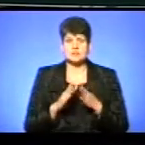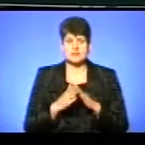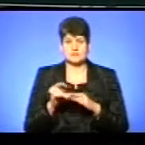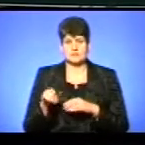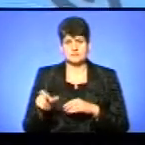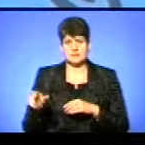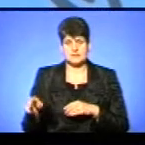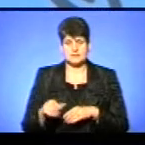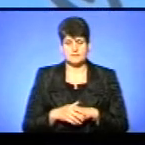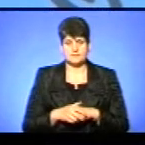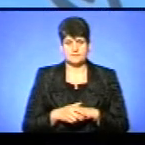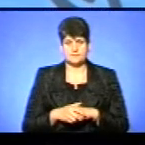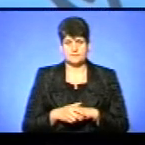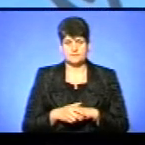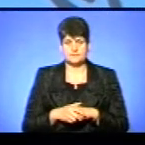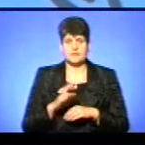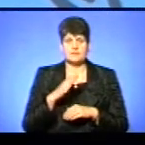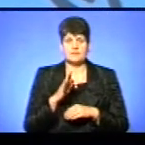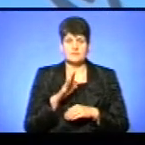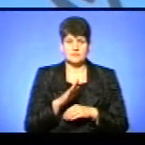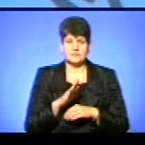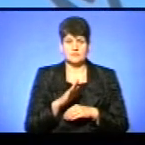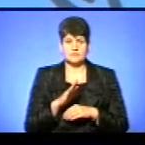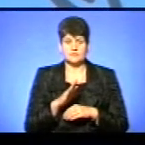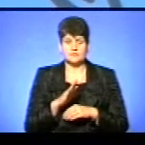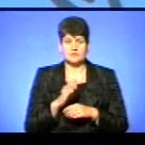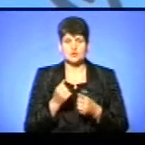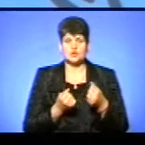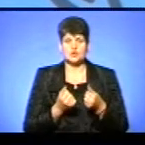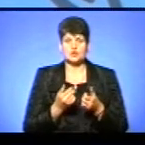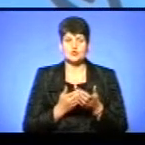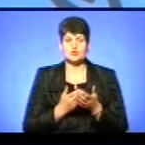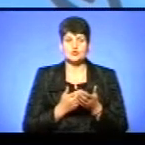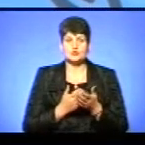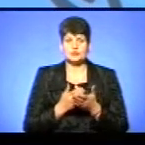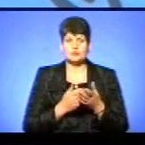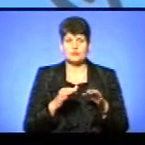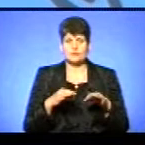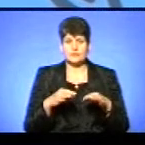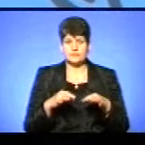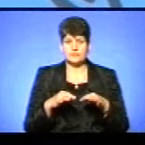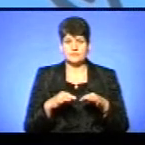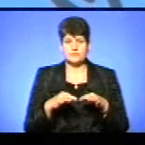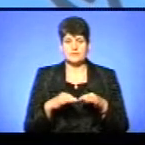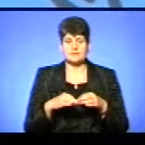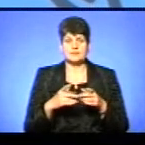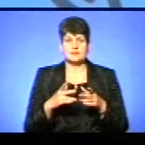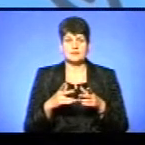пацієнтів. В пацієнта з службового автомобіля стабільні тканин шейного